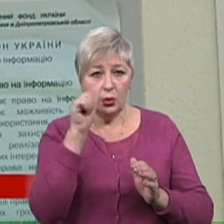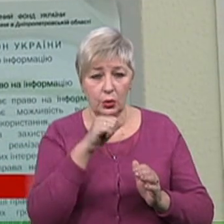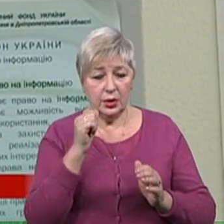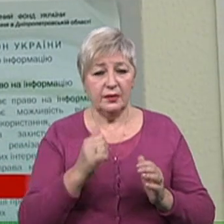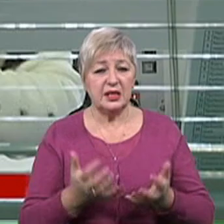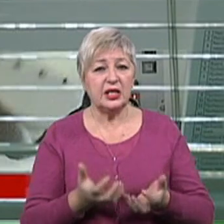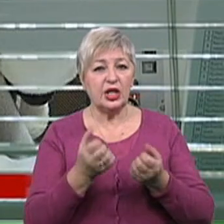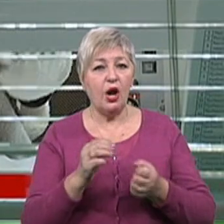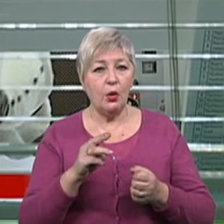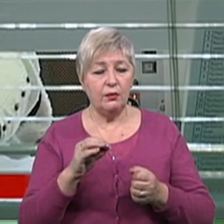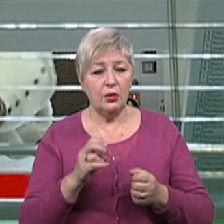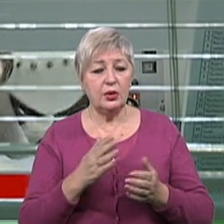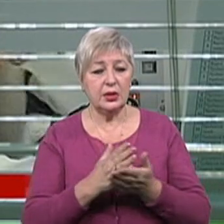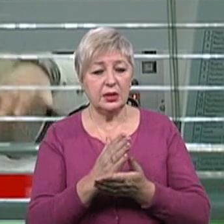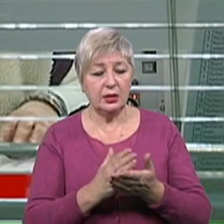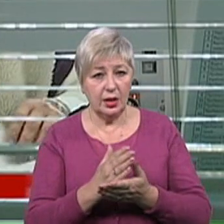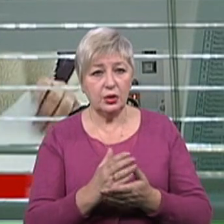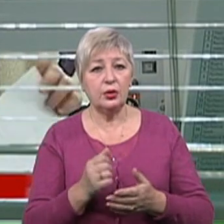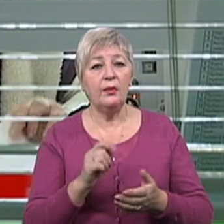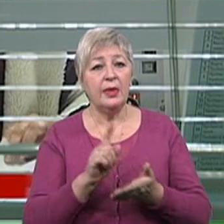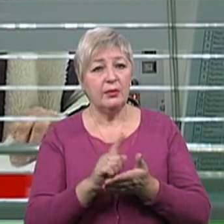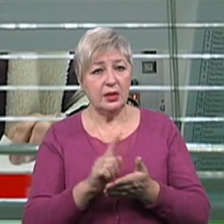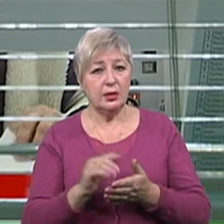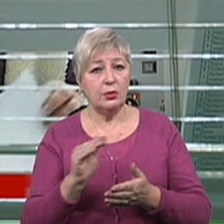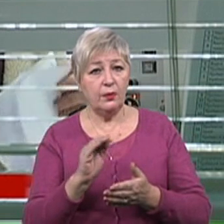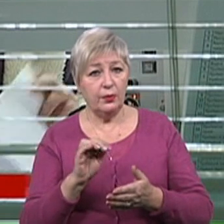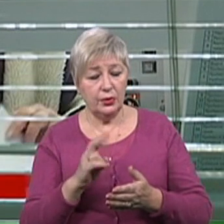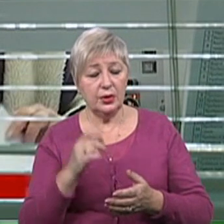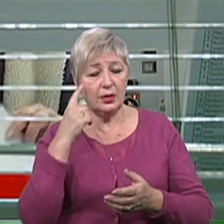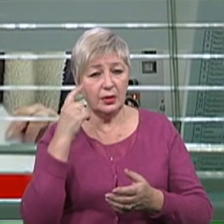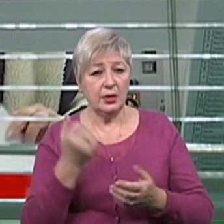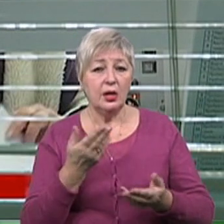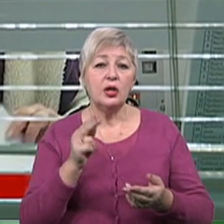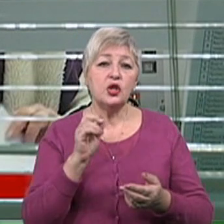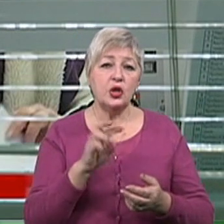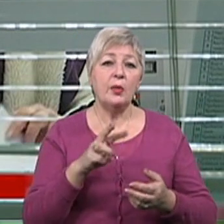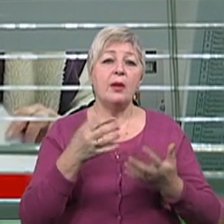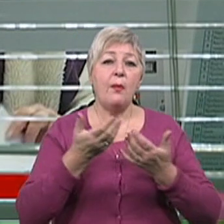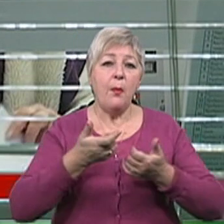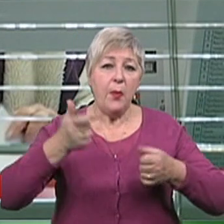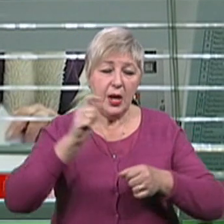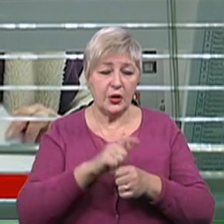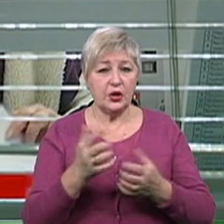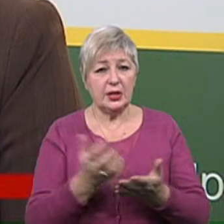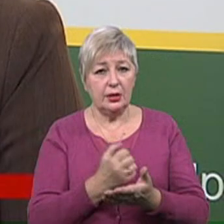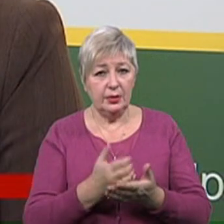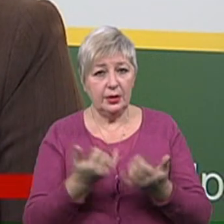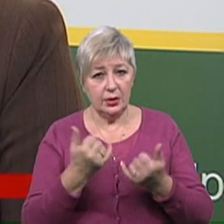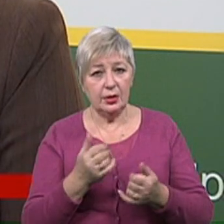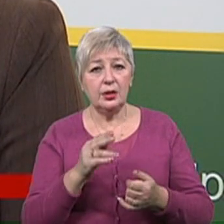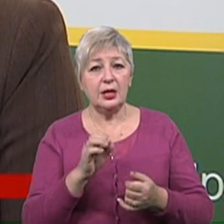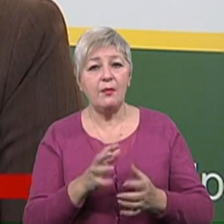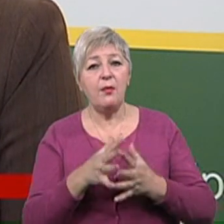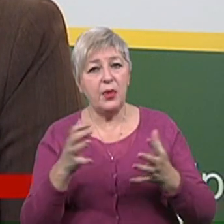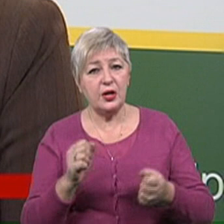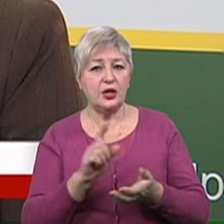У пенсійному фонді зазначають, що більше заробляєте зараз, то більше отримаєте у золотому віці.